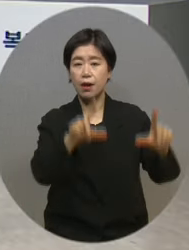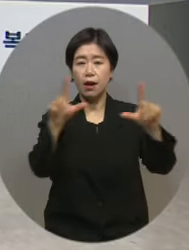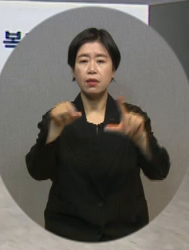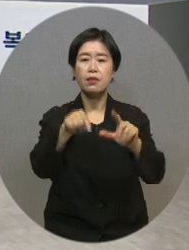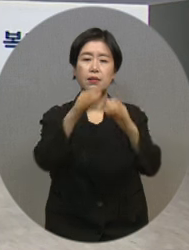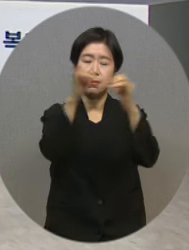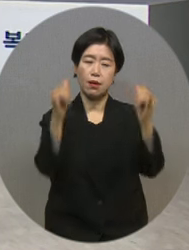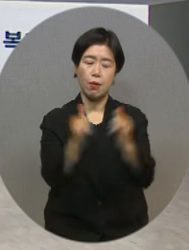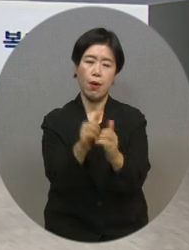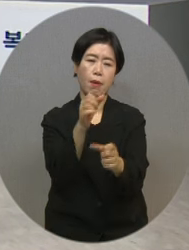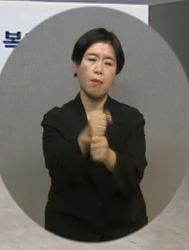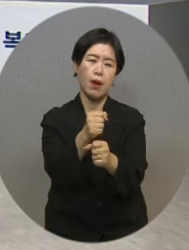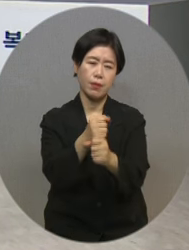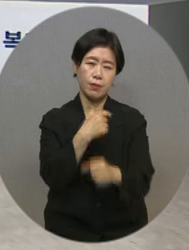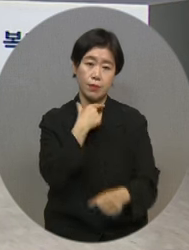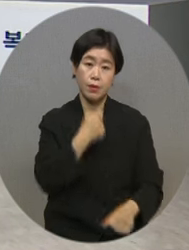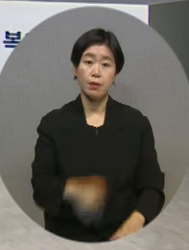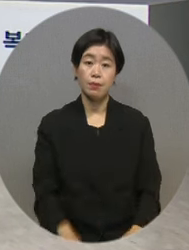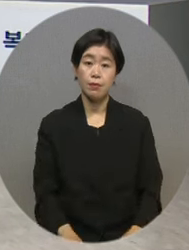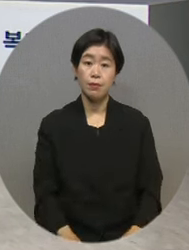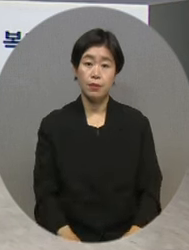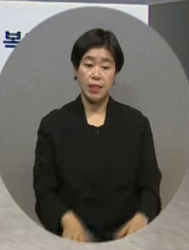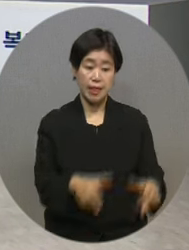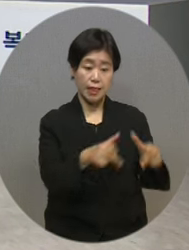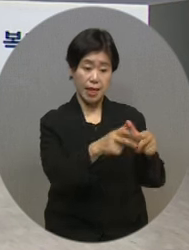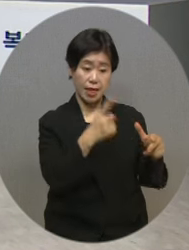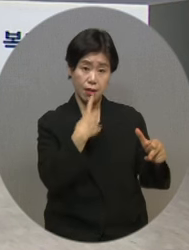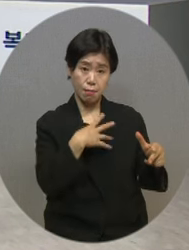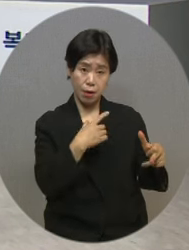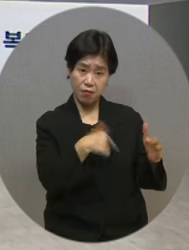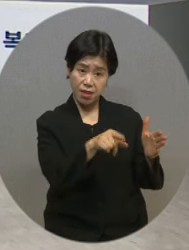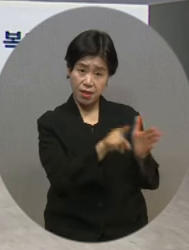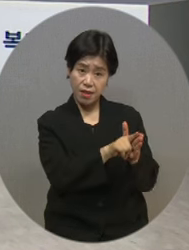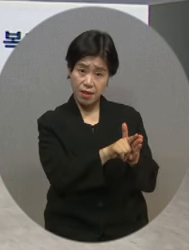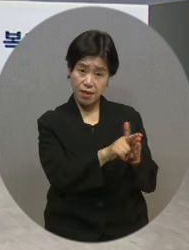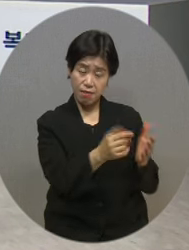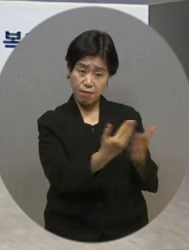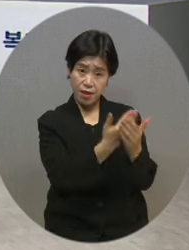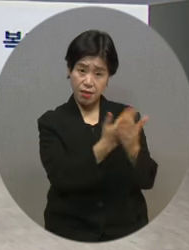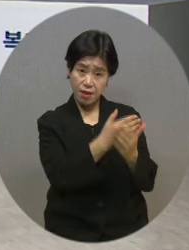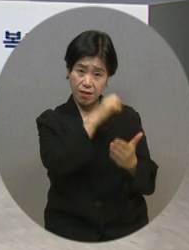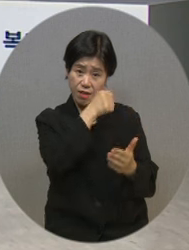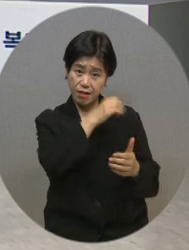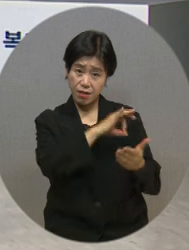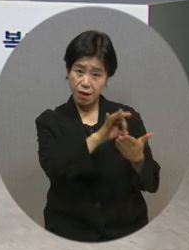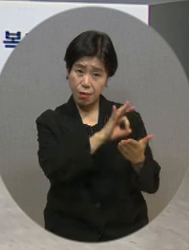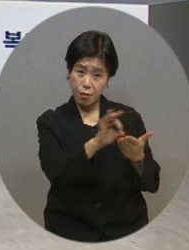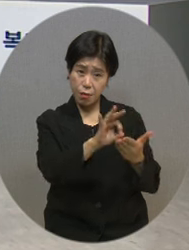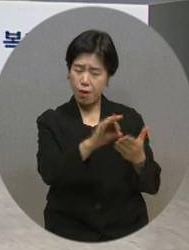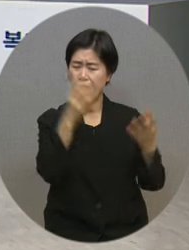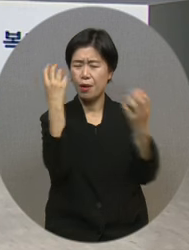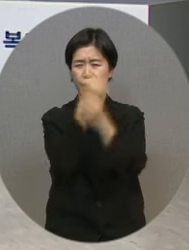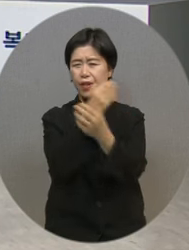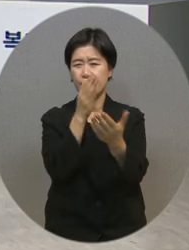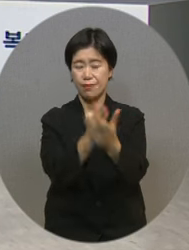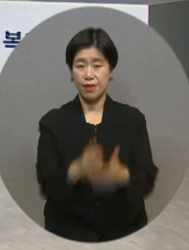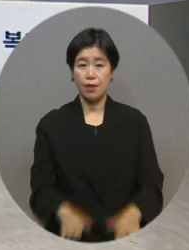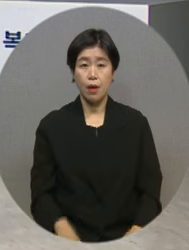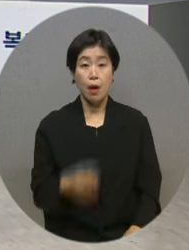이것이 그러니까 장애인만 위한 것이라고 오해하실까 봐한 가지 예를 들면